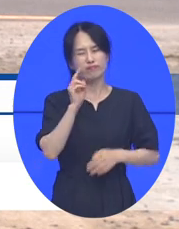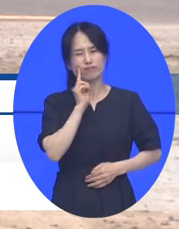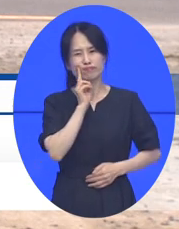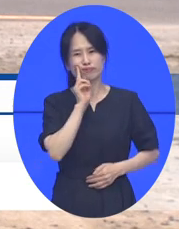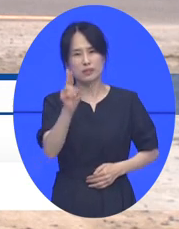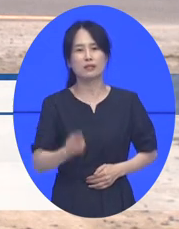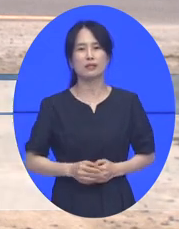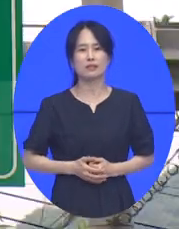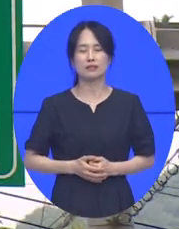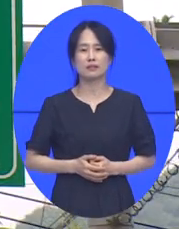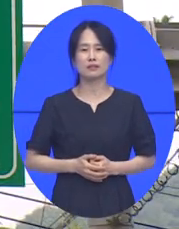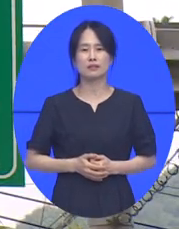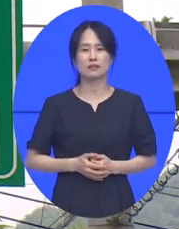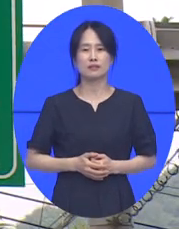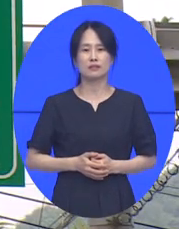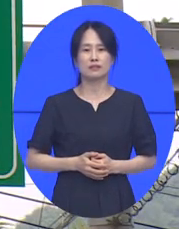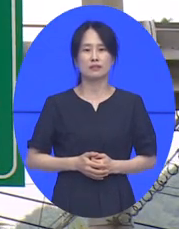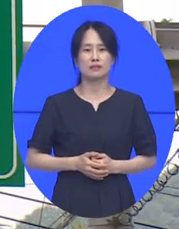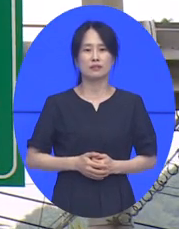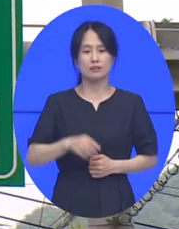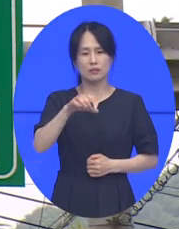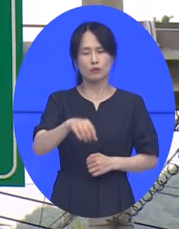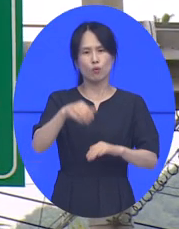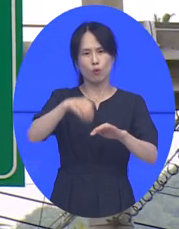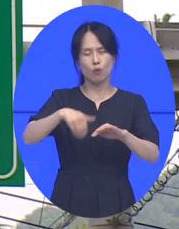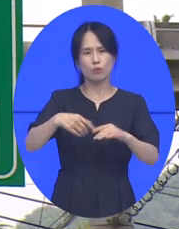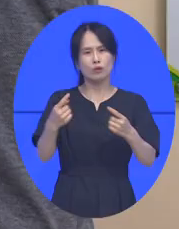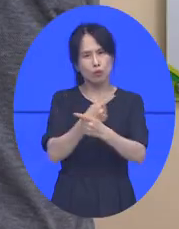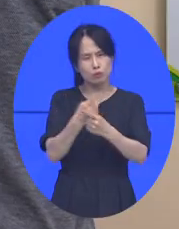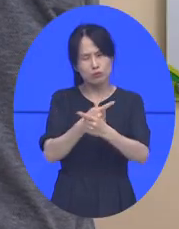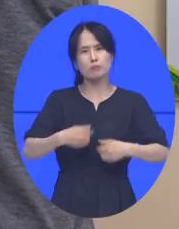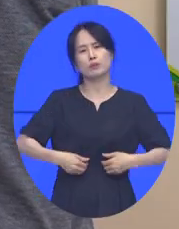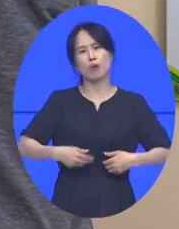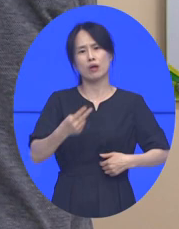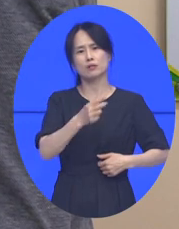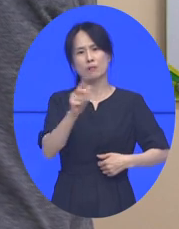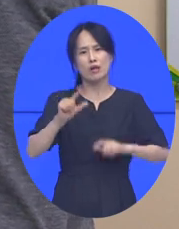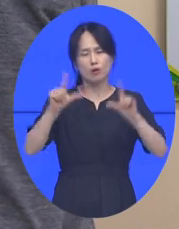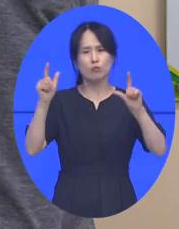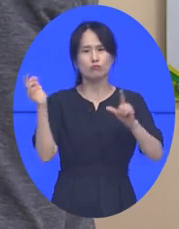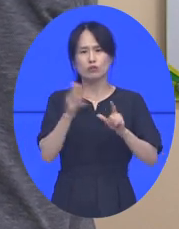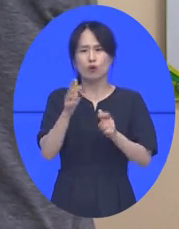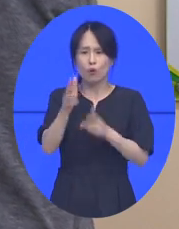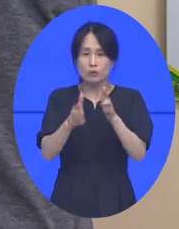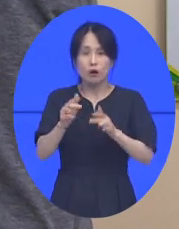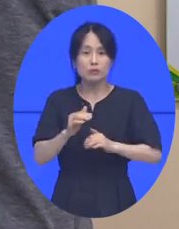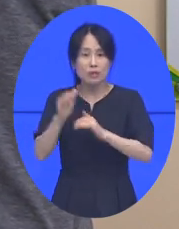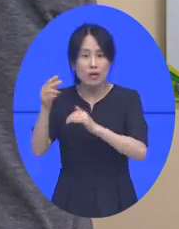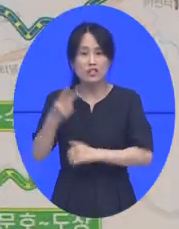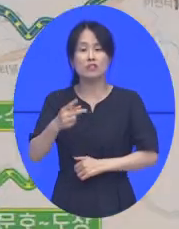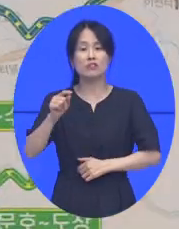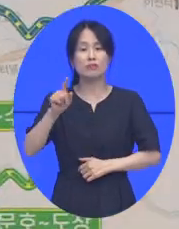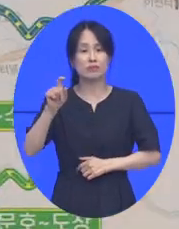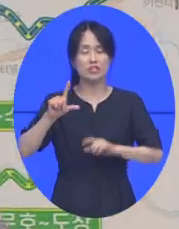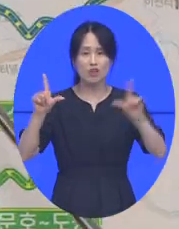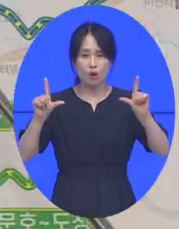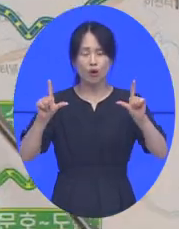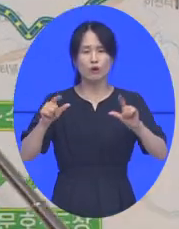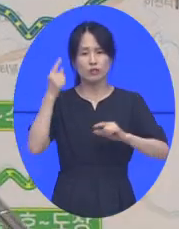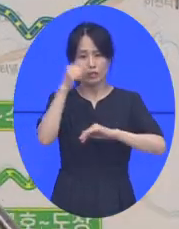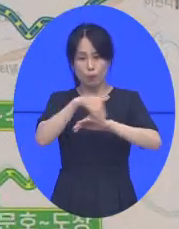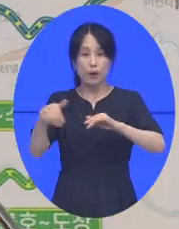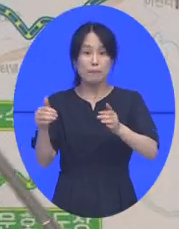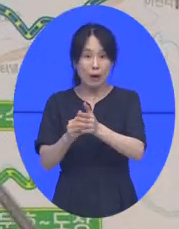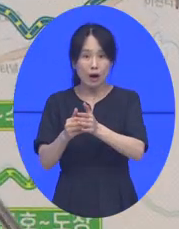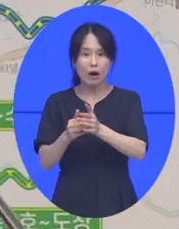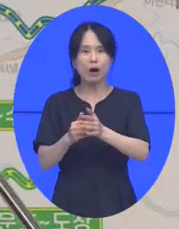엄청 막혀요 엄청 해당 구간은 개선이 필요해 2008년부터 사업을 진행해 2011년 최초 설계를 완료했지만